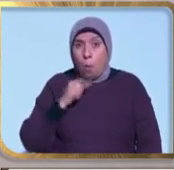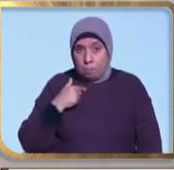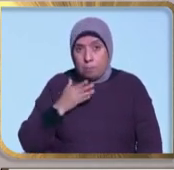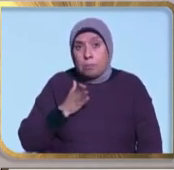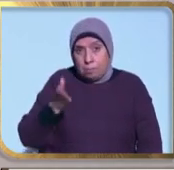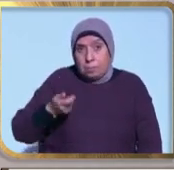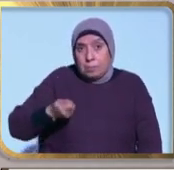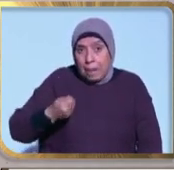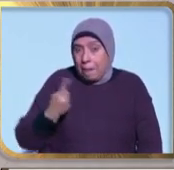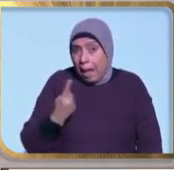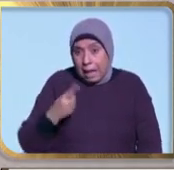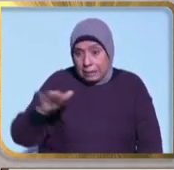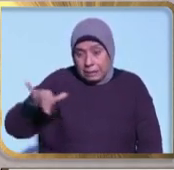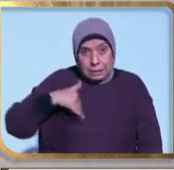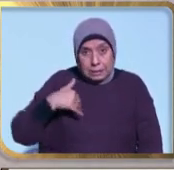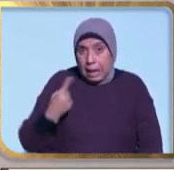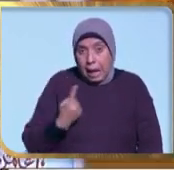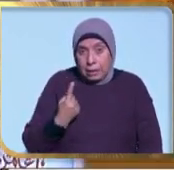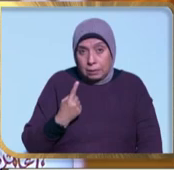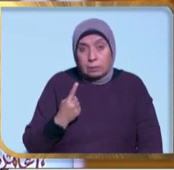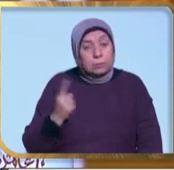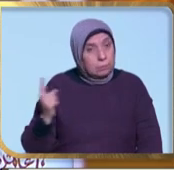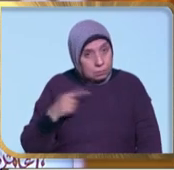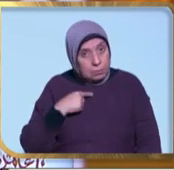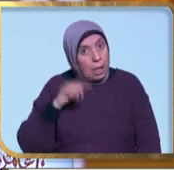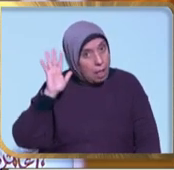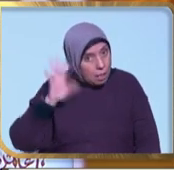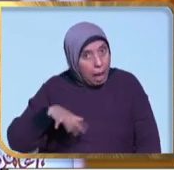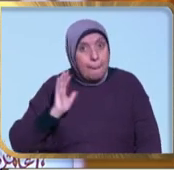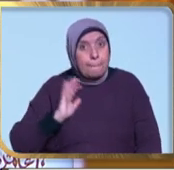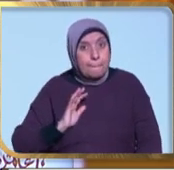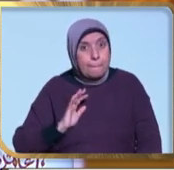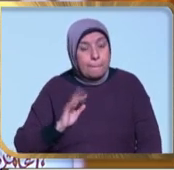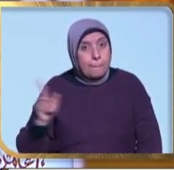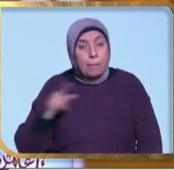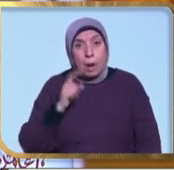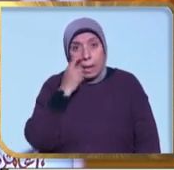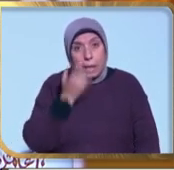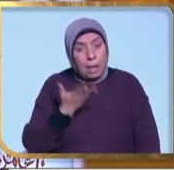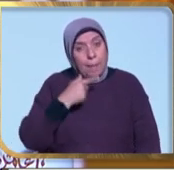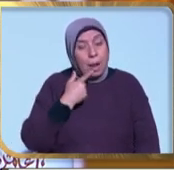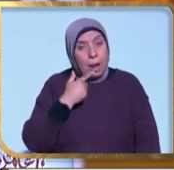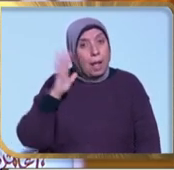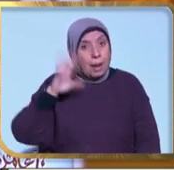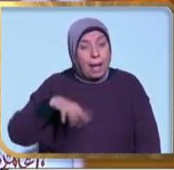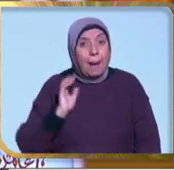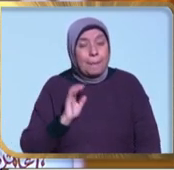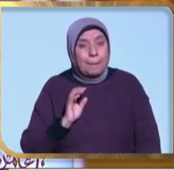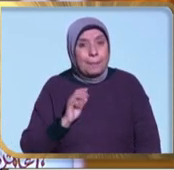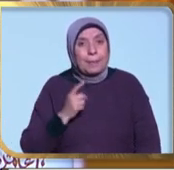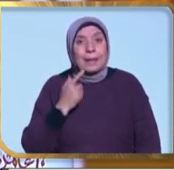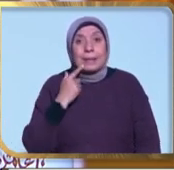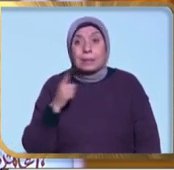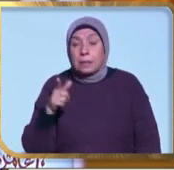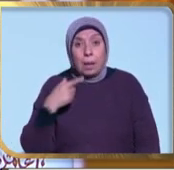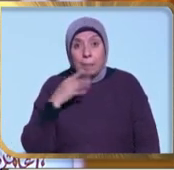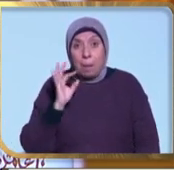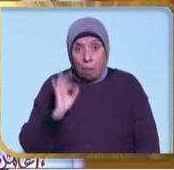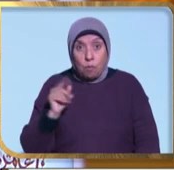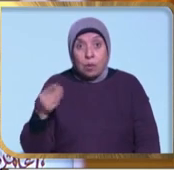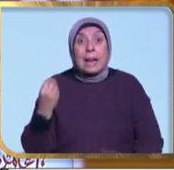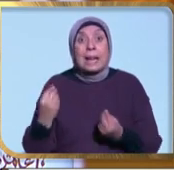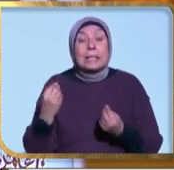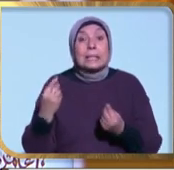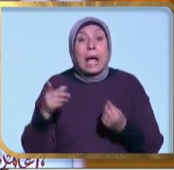وبناء على ما قدمنا فان معنى الموالاه في الايه هو ما كان على الوجه الممنوع كما سبق بيانه